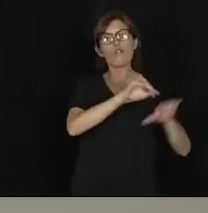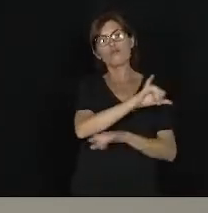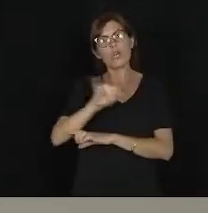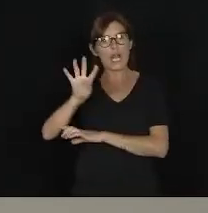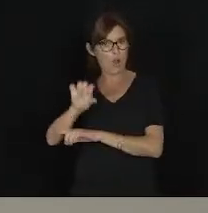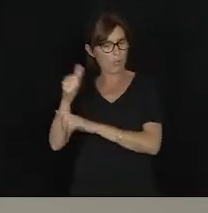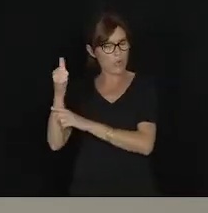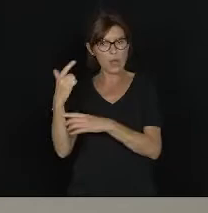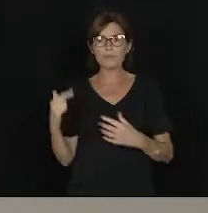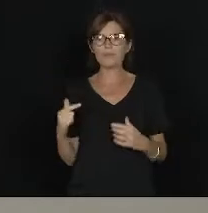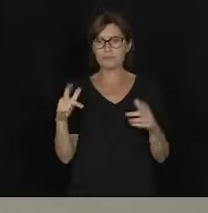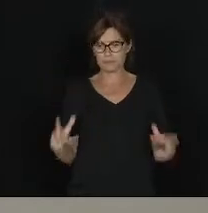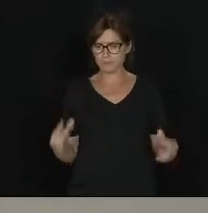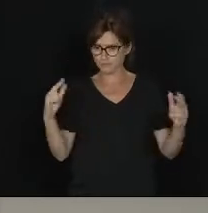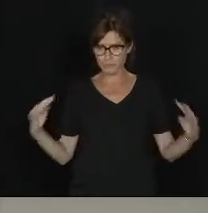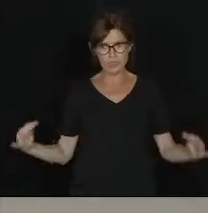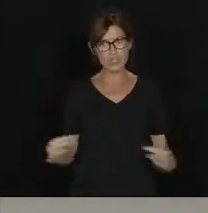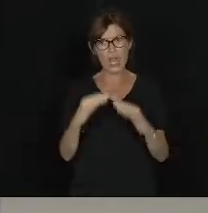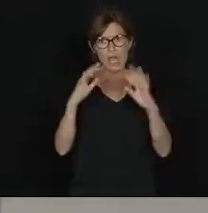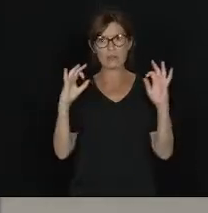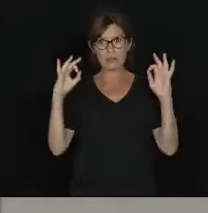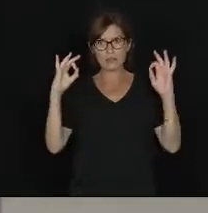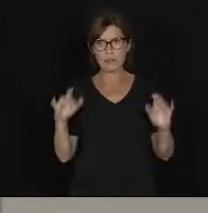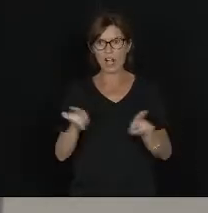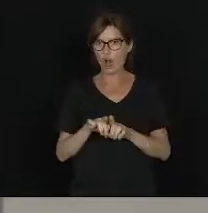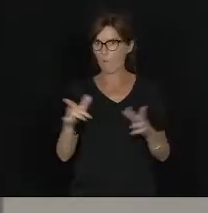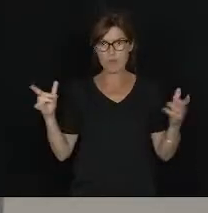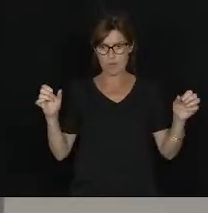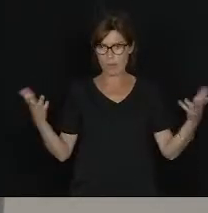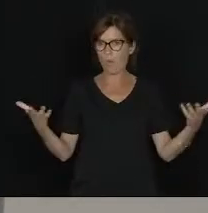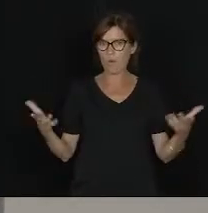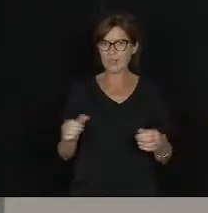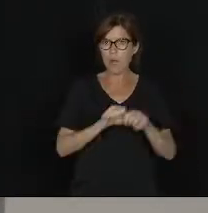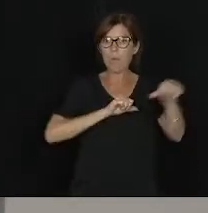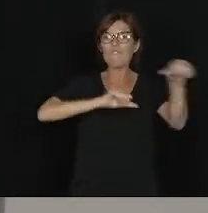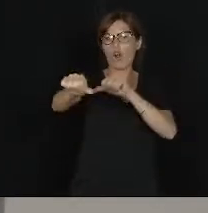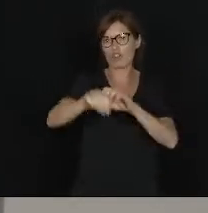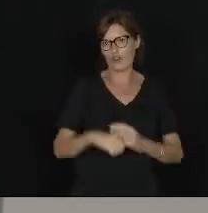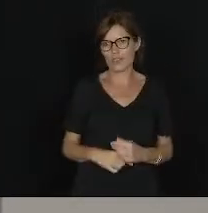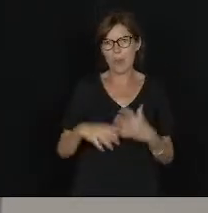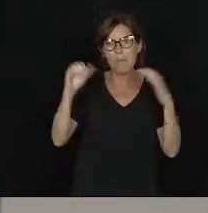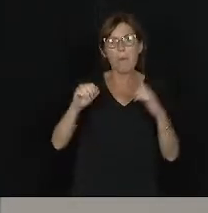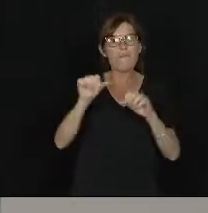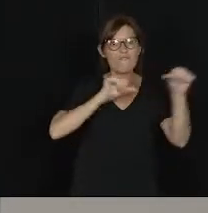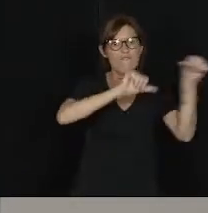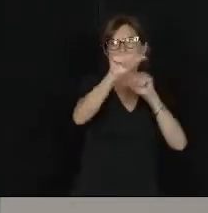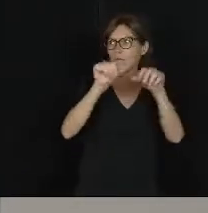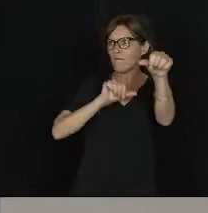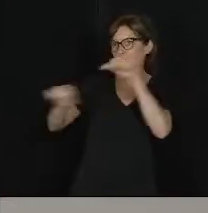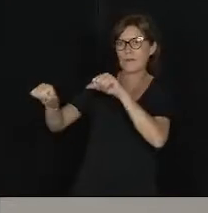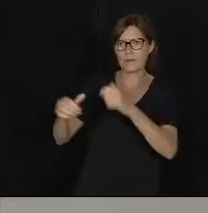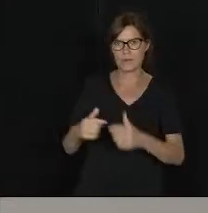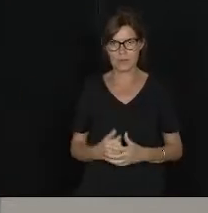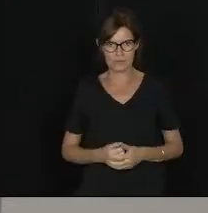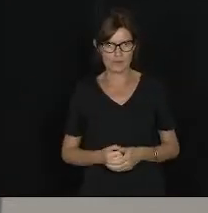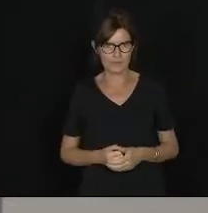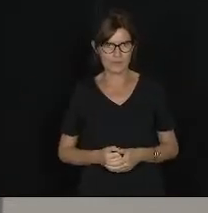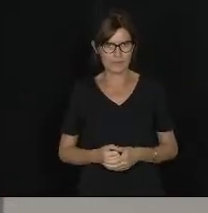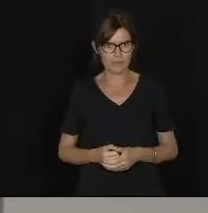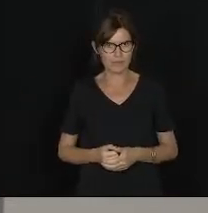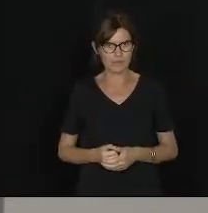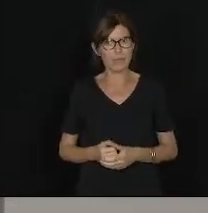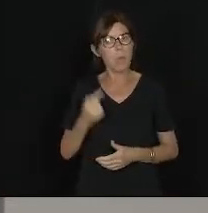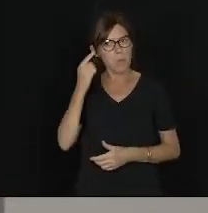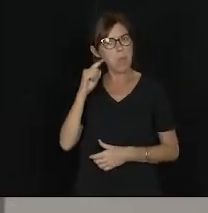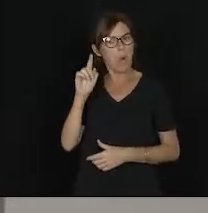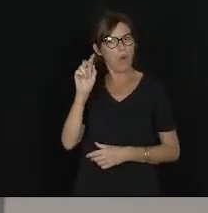guerre qui est un opérateur de vengeance. La guerre permet, si vous voulez, aux yeux des nazis,